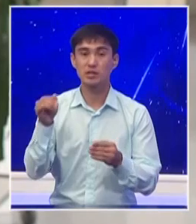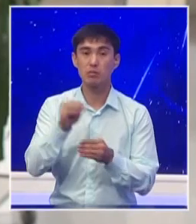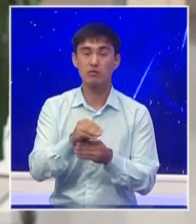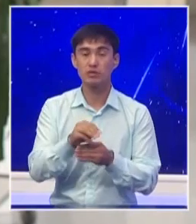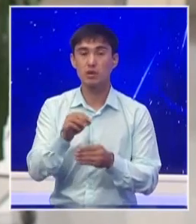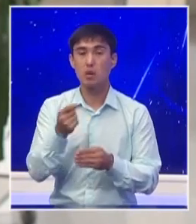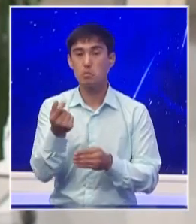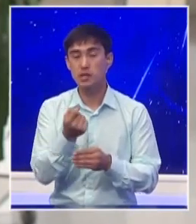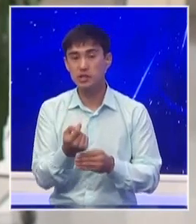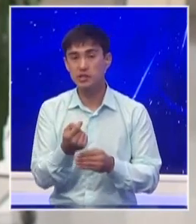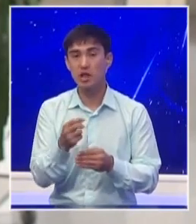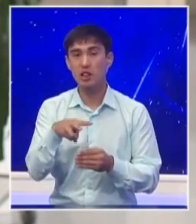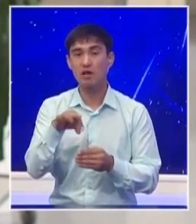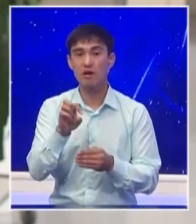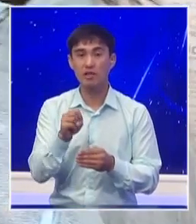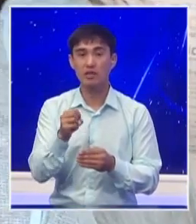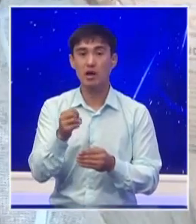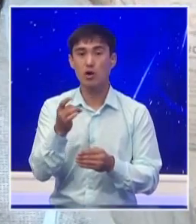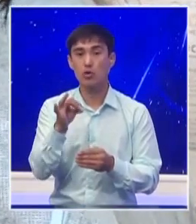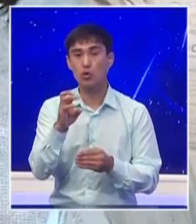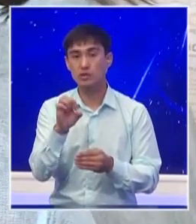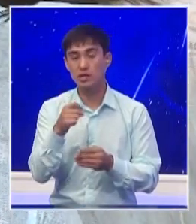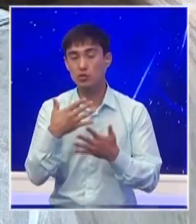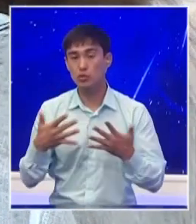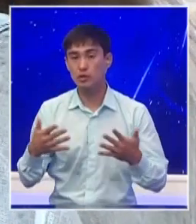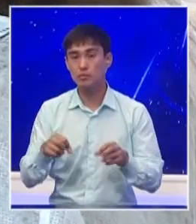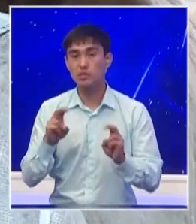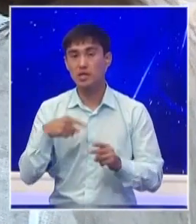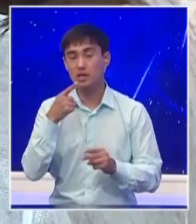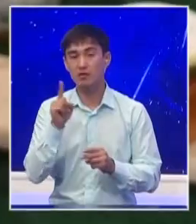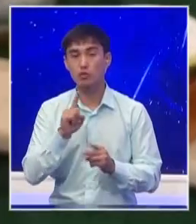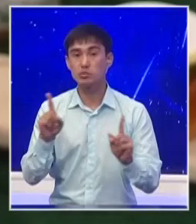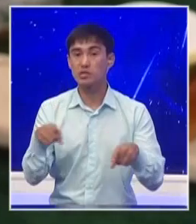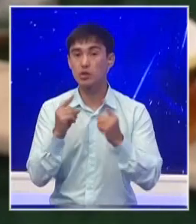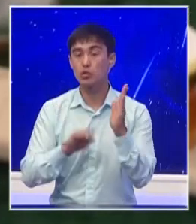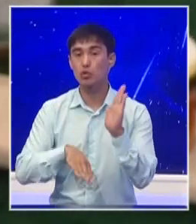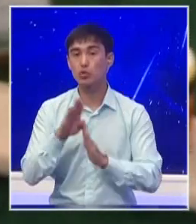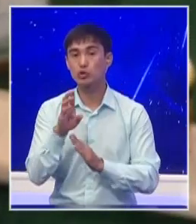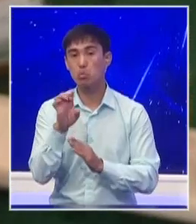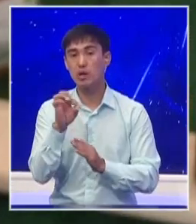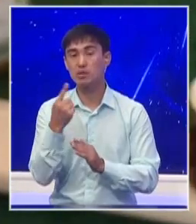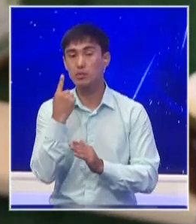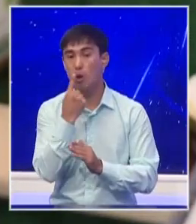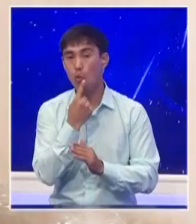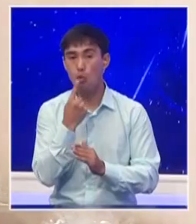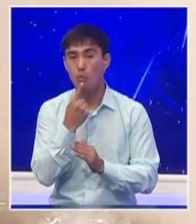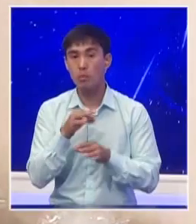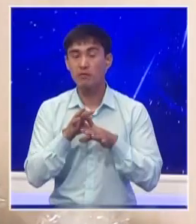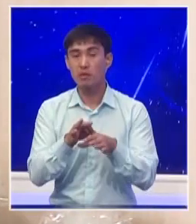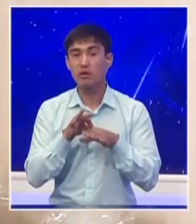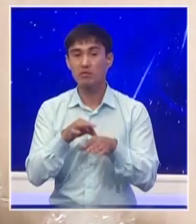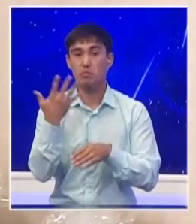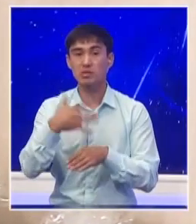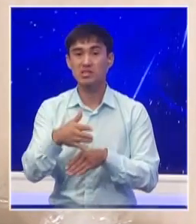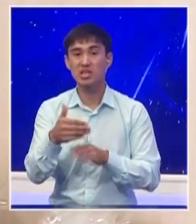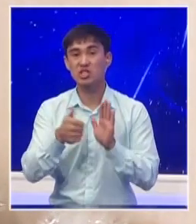пшеницы, масло лаванды, розы. По словам специалистов, чтобы создать лучший бальзам для губ, на предприятии было проведено